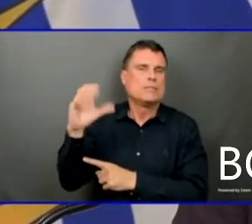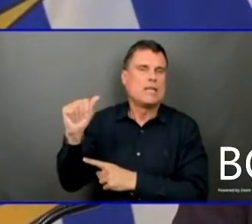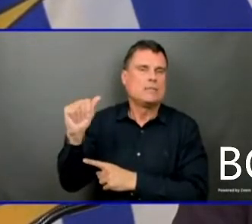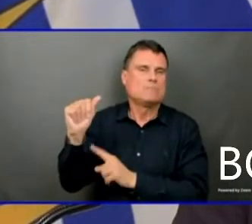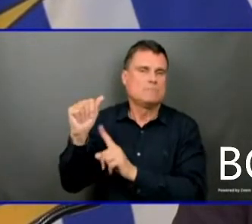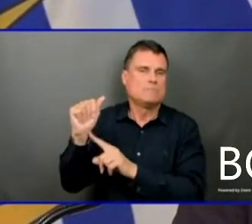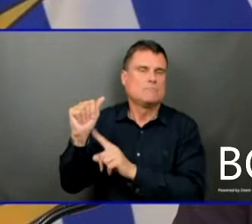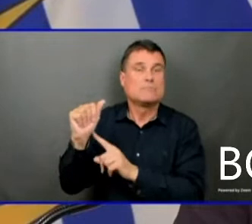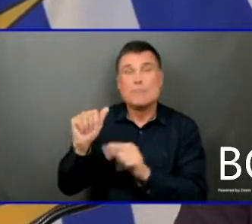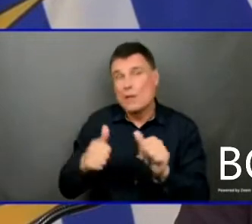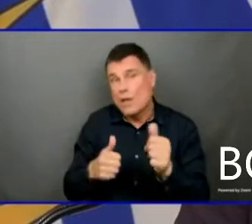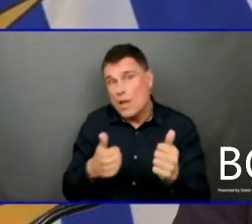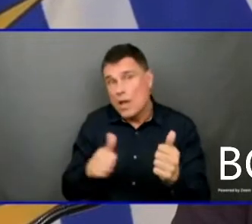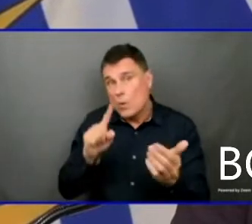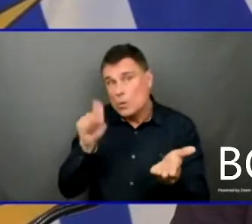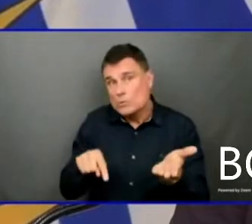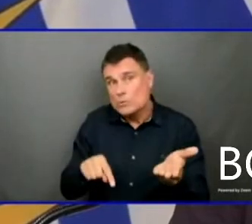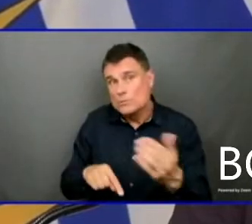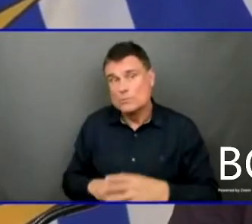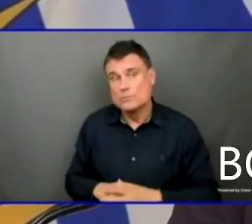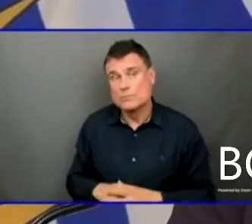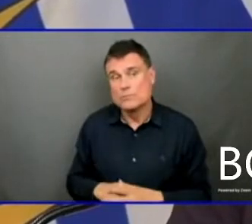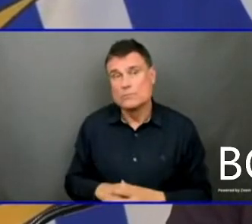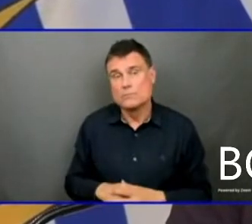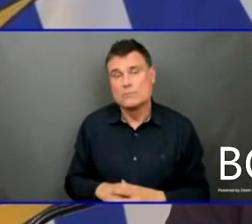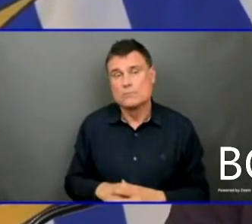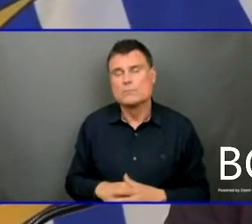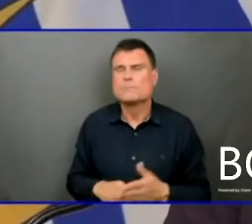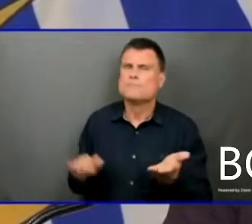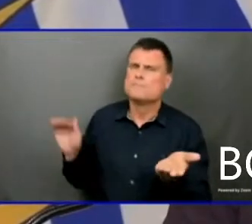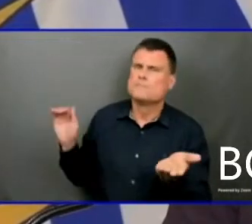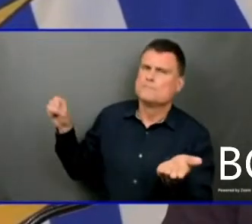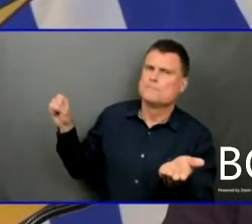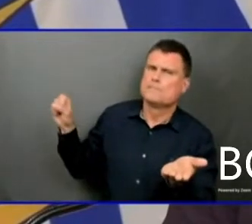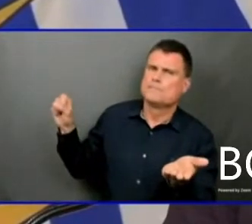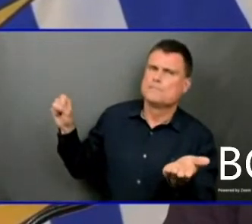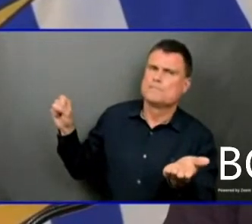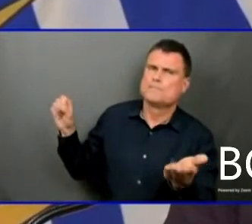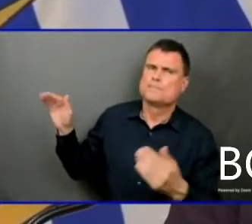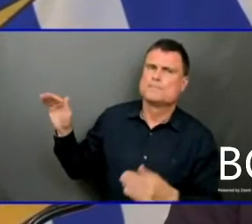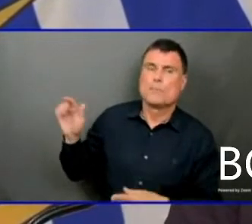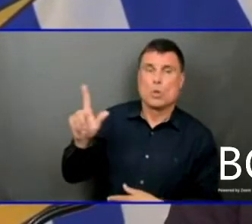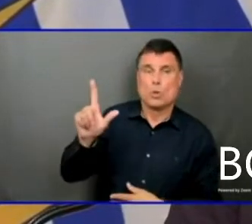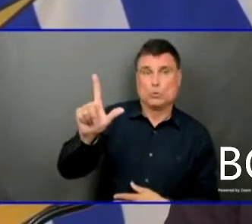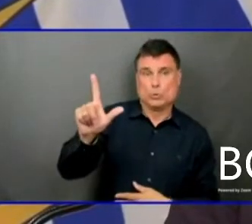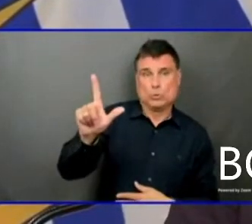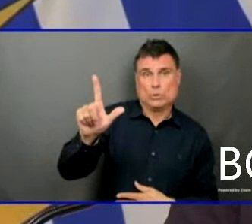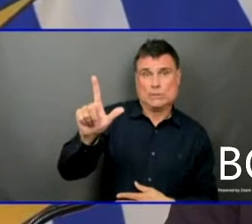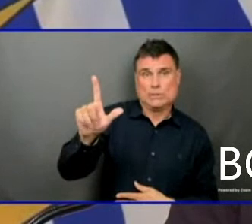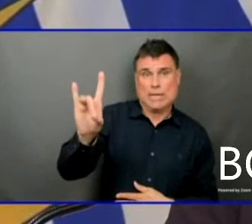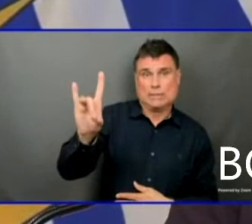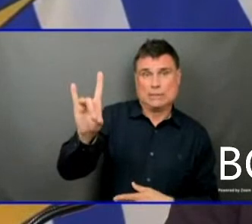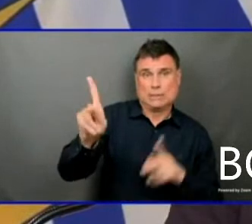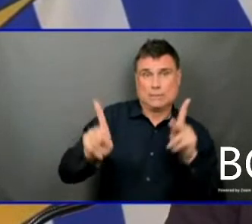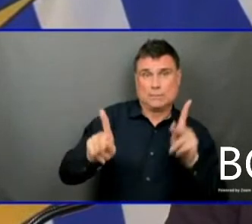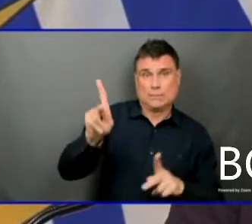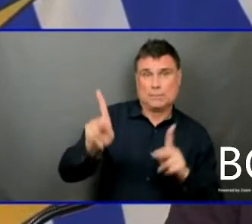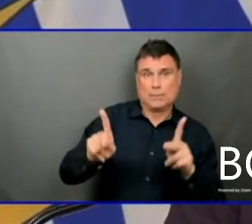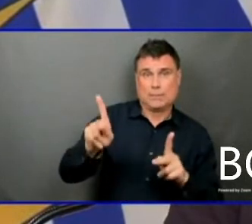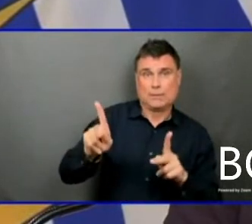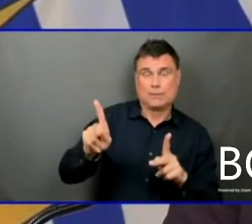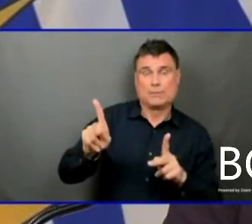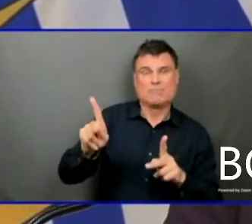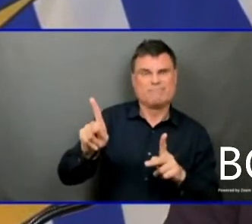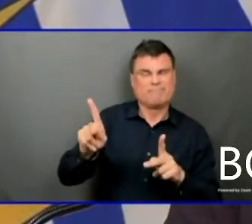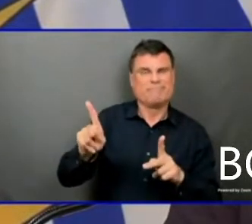Yeah, Dr. Henry, 28 cases of the AstraZeneca-related blood clots have now been reported in Canada. 整个加拿大有